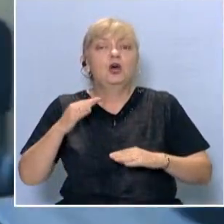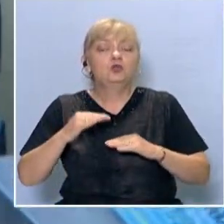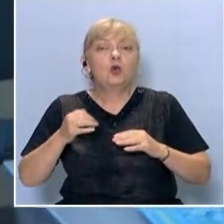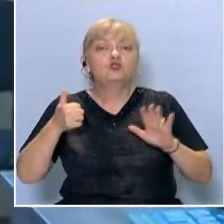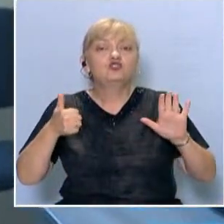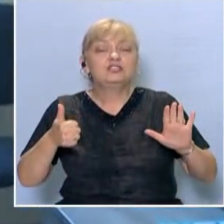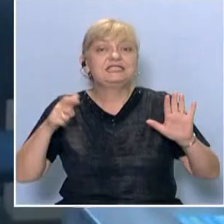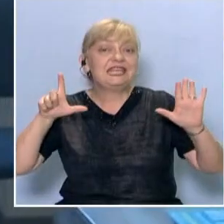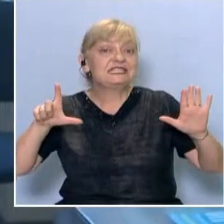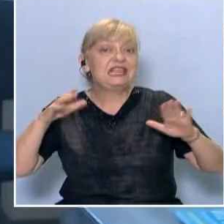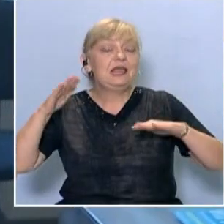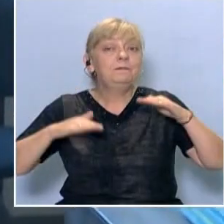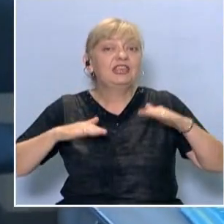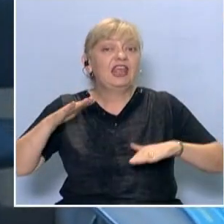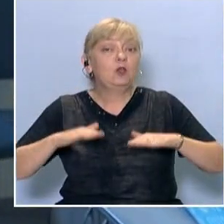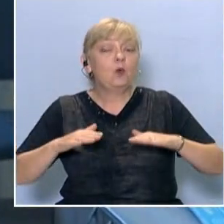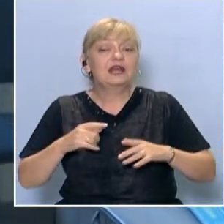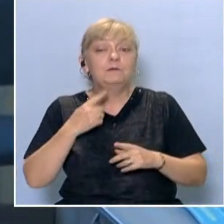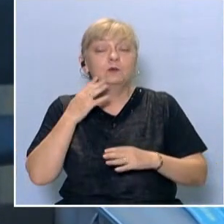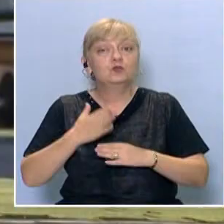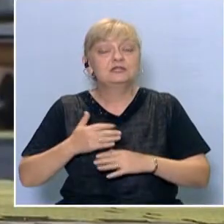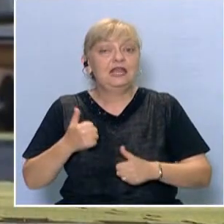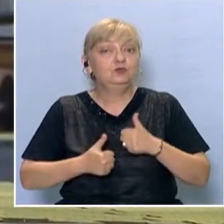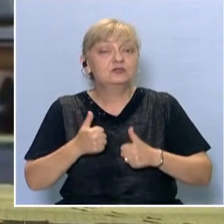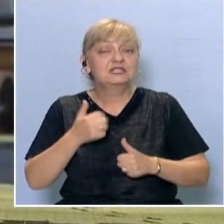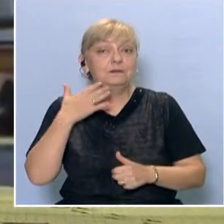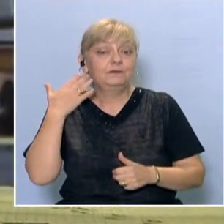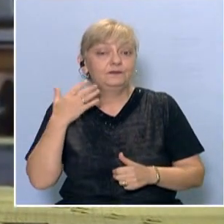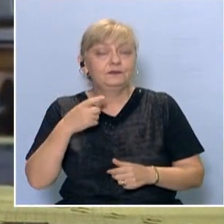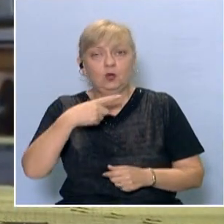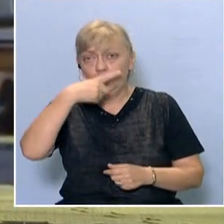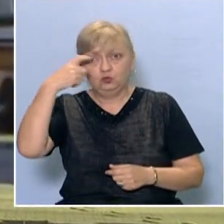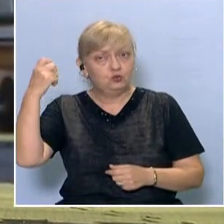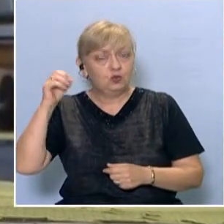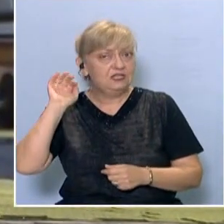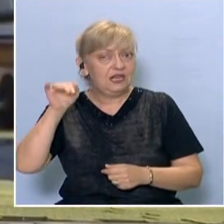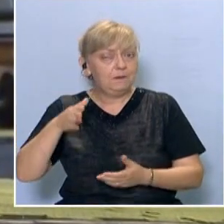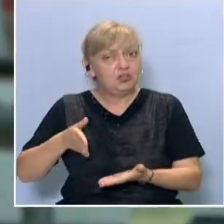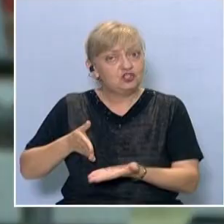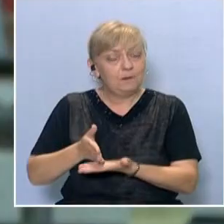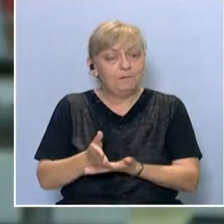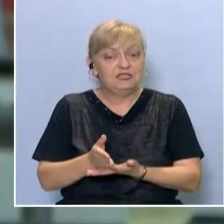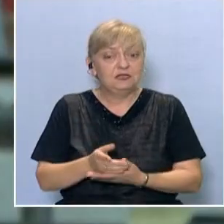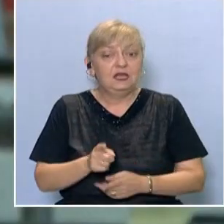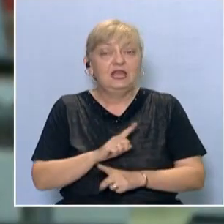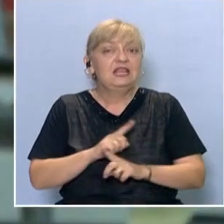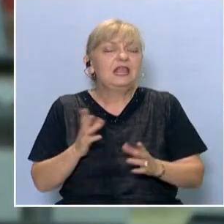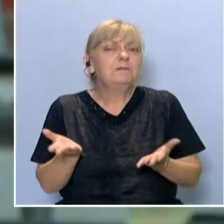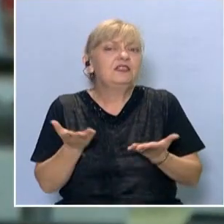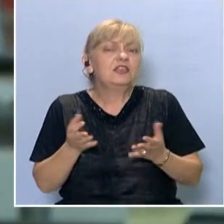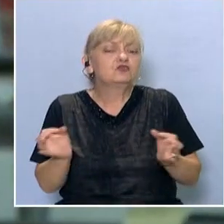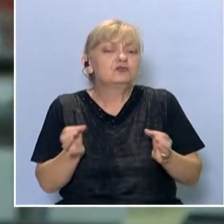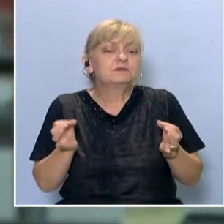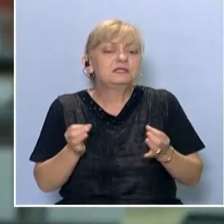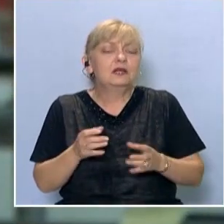67 кг, в последното си състезание при младежите. Труден ли беше пътят до титлата? Няма нещо специално, което да